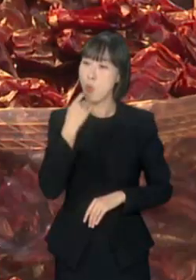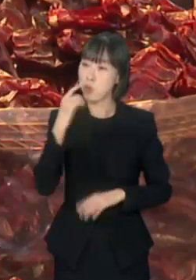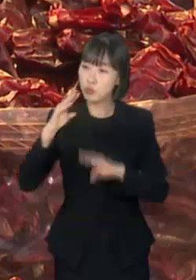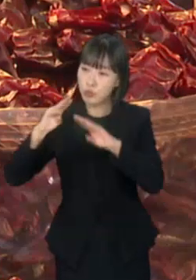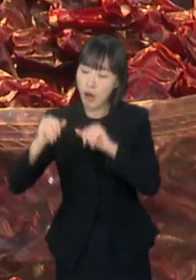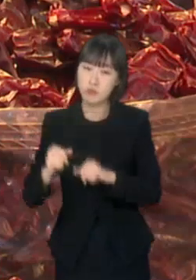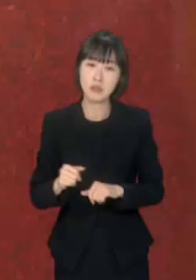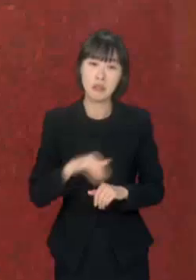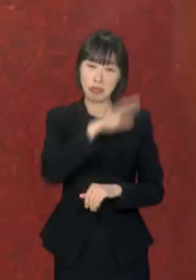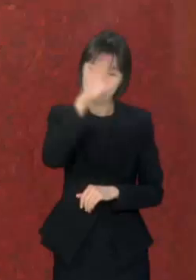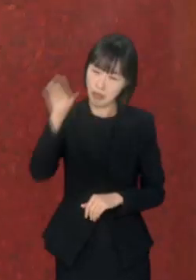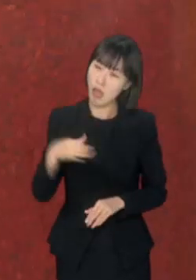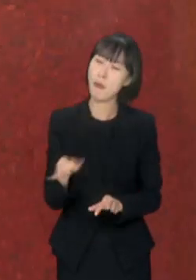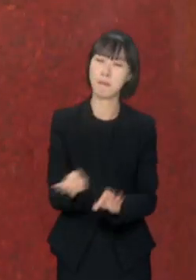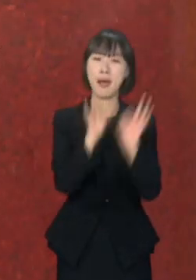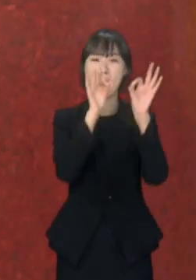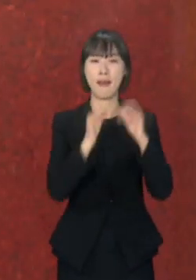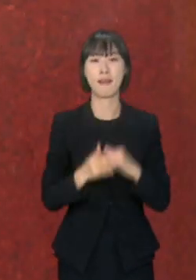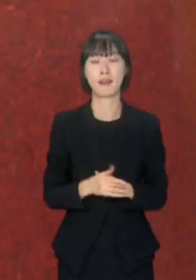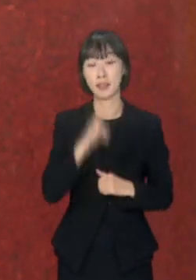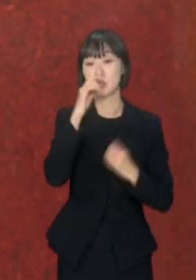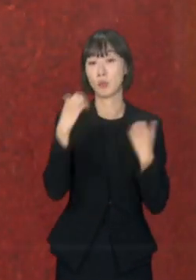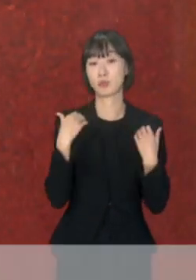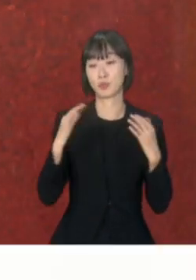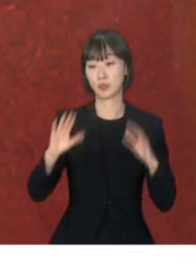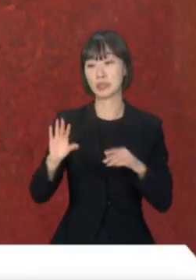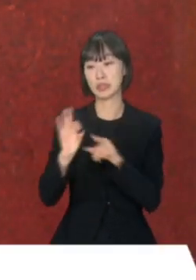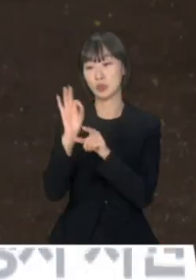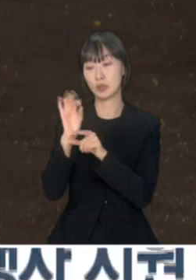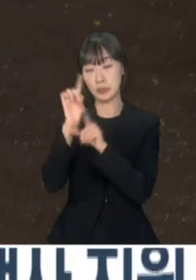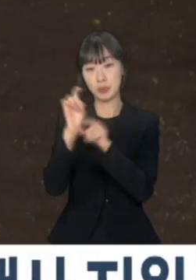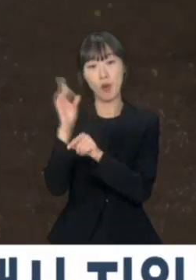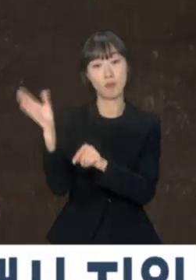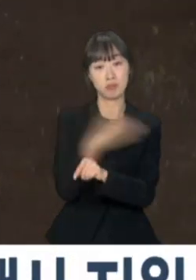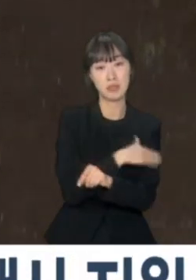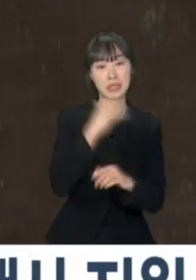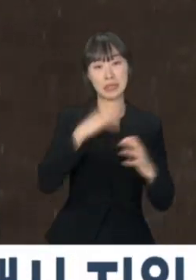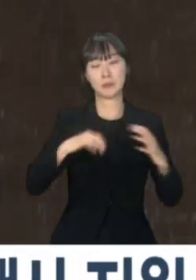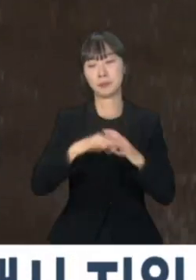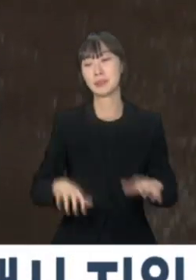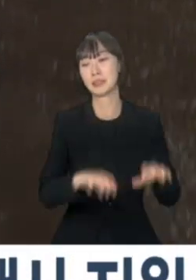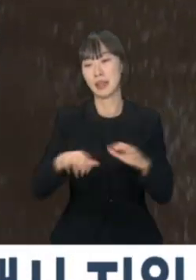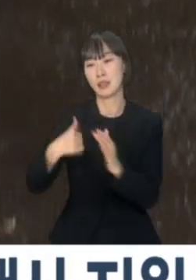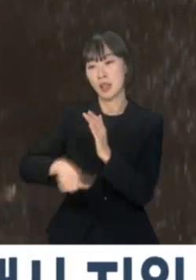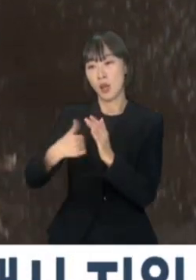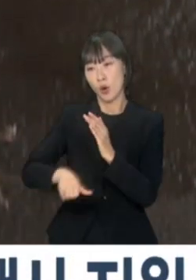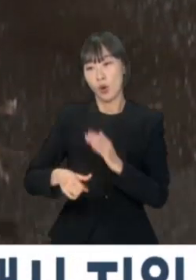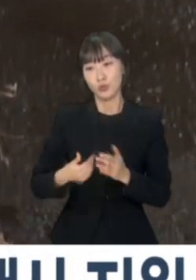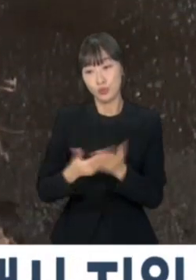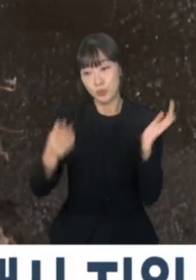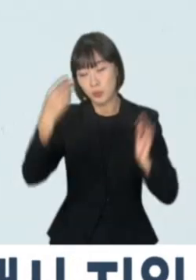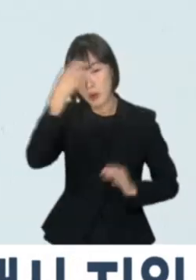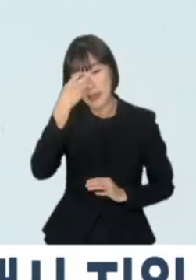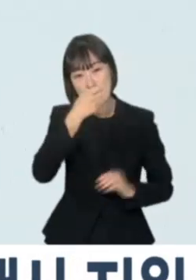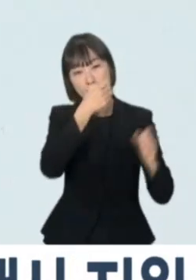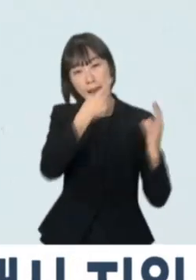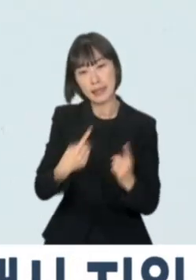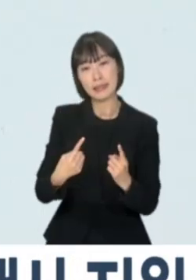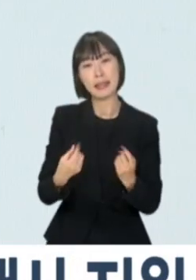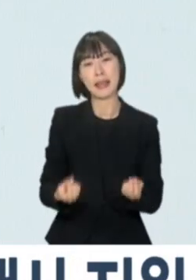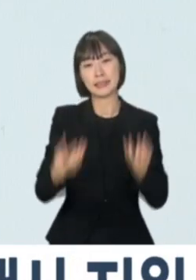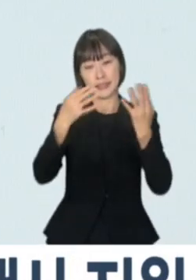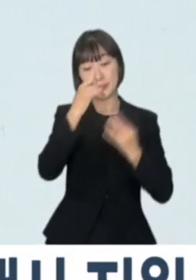값이 오른 재료 투성입니다. 정부는 이달부터 김장재료 수급 권리와 할인 행사 지원에 들어갔습니다.